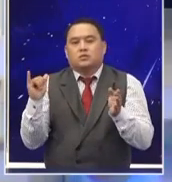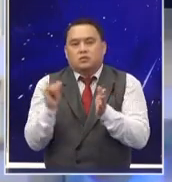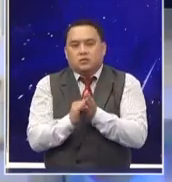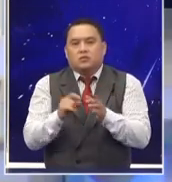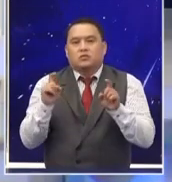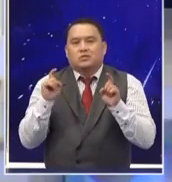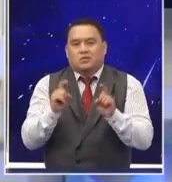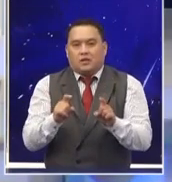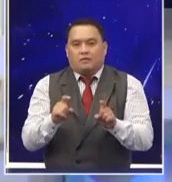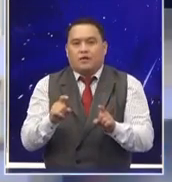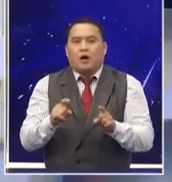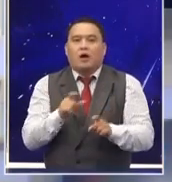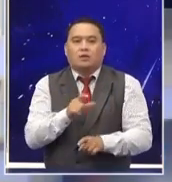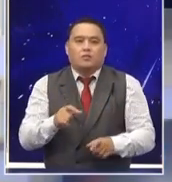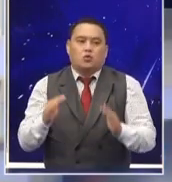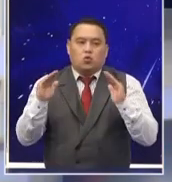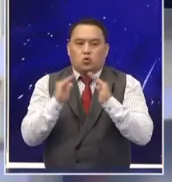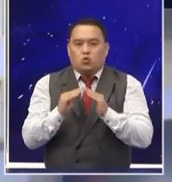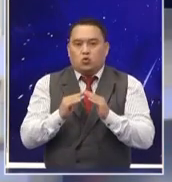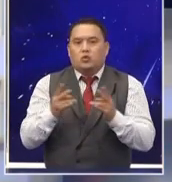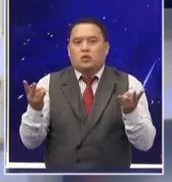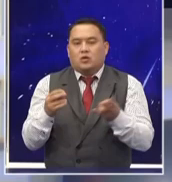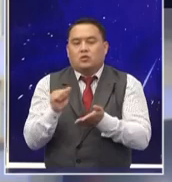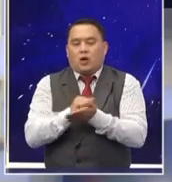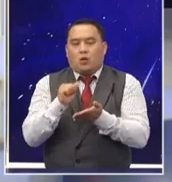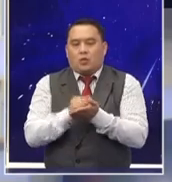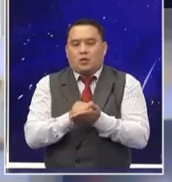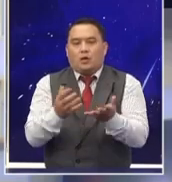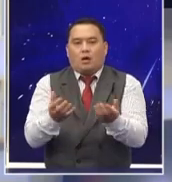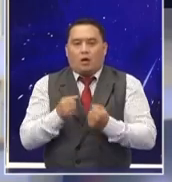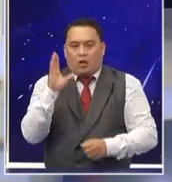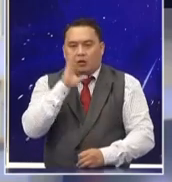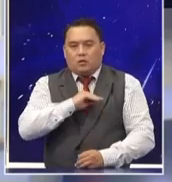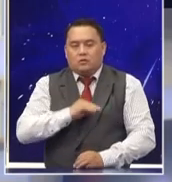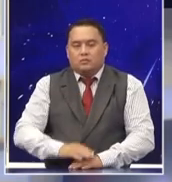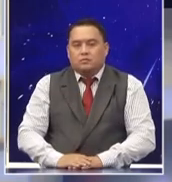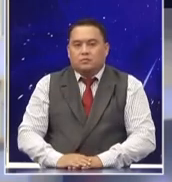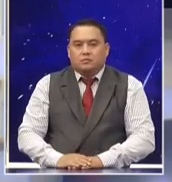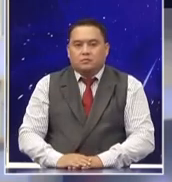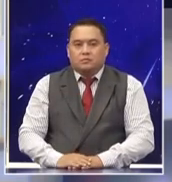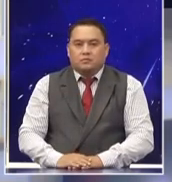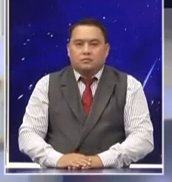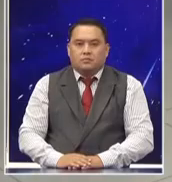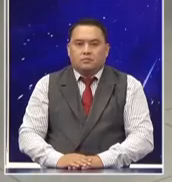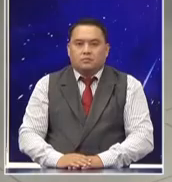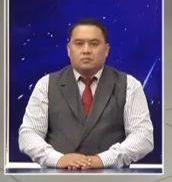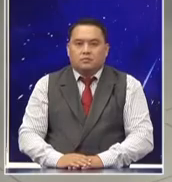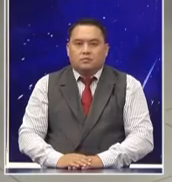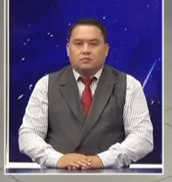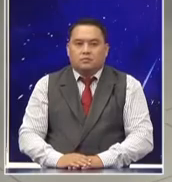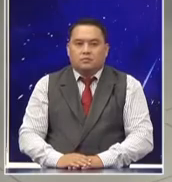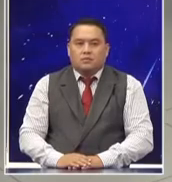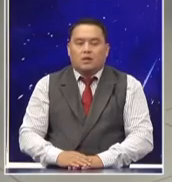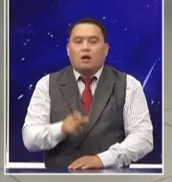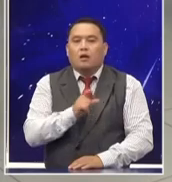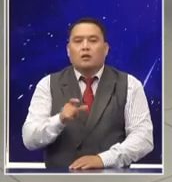дегеніңіз осыншама азамат үйінен шықпай-ақ ең қажетті деген анықтамаларды онлайн түрде ала алады.